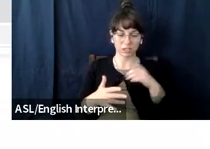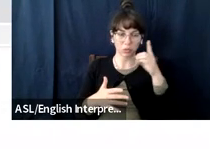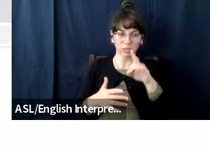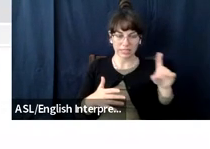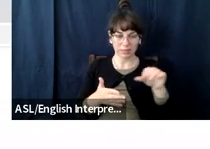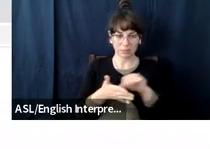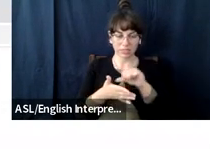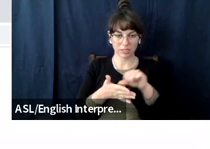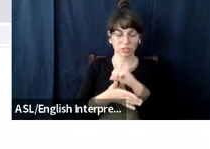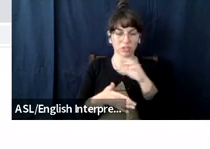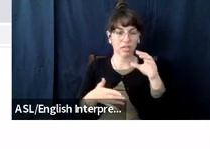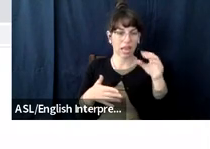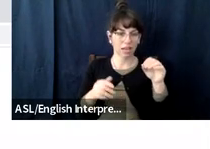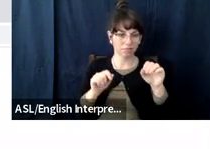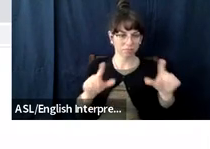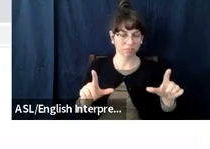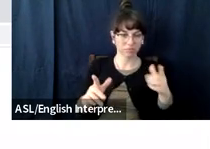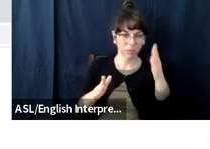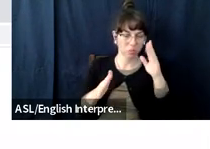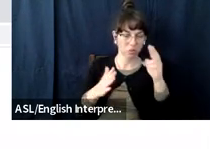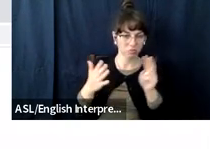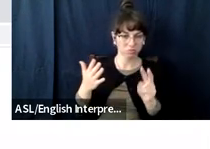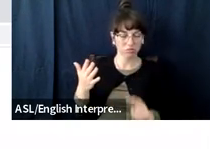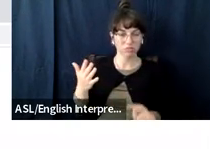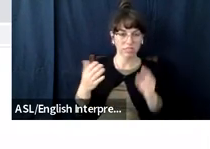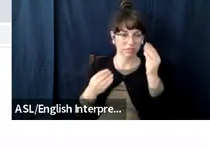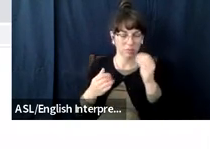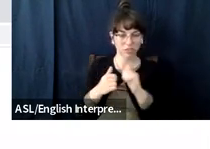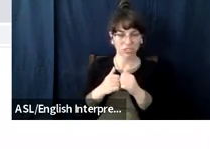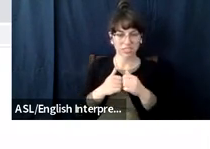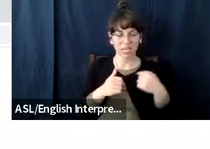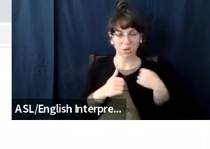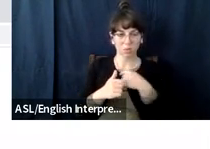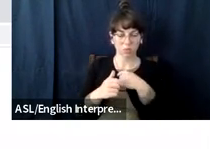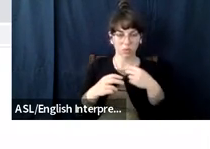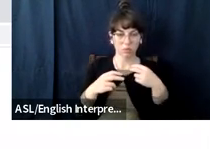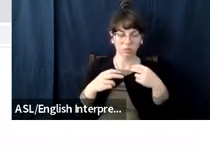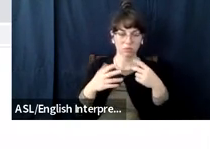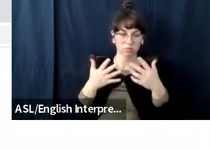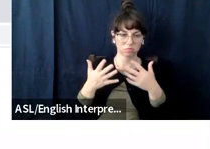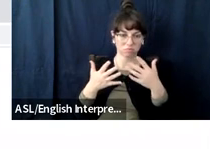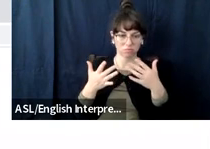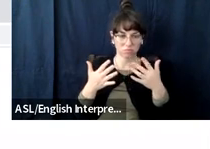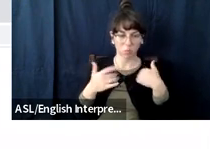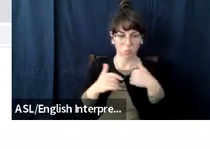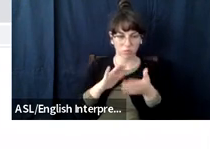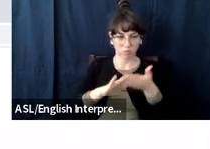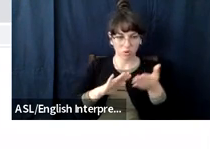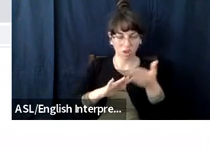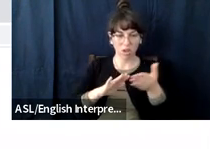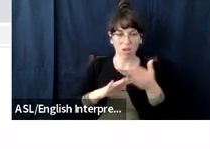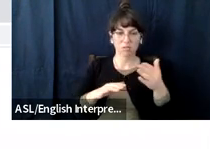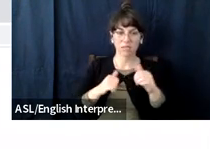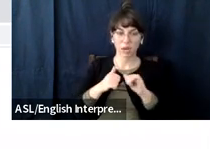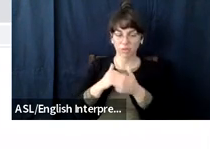and the plan to transition folks from those settings. And I can drop a link to that directly in the